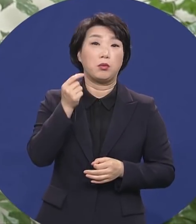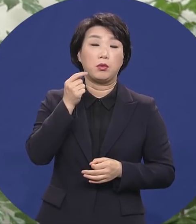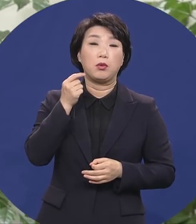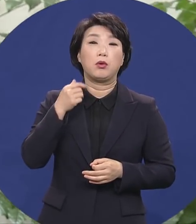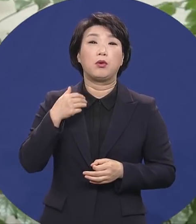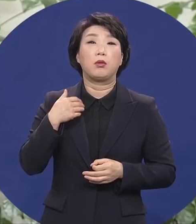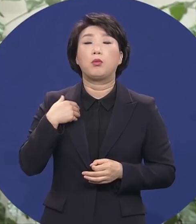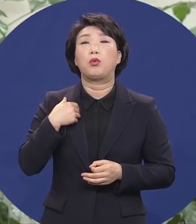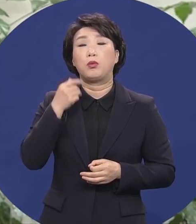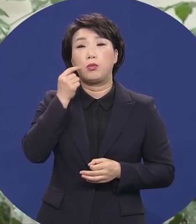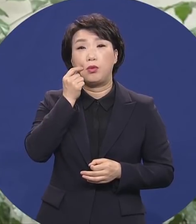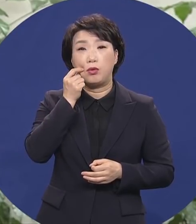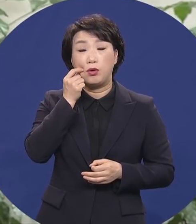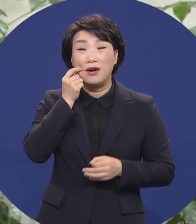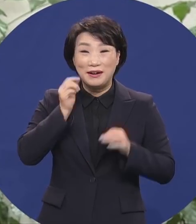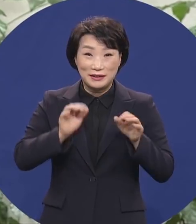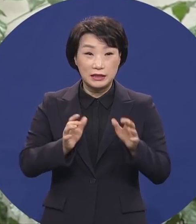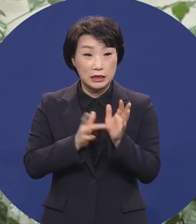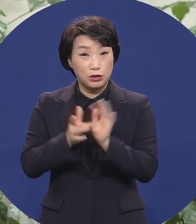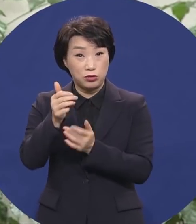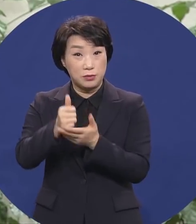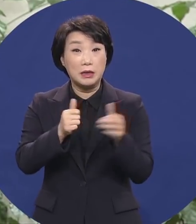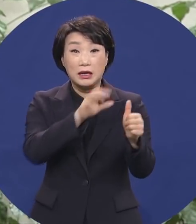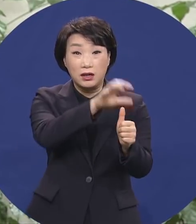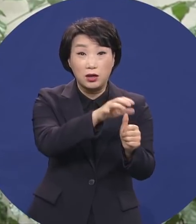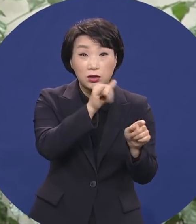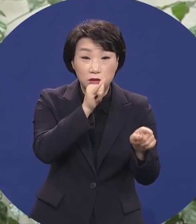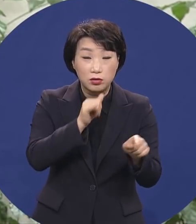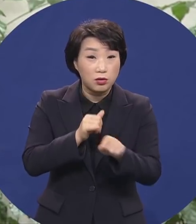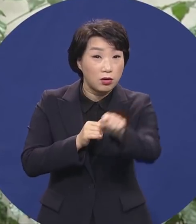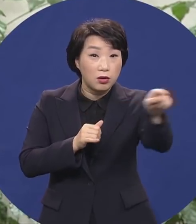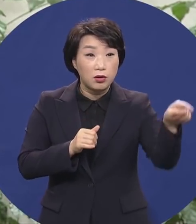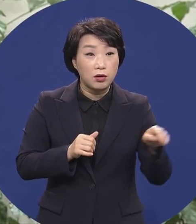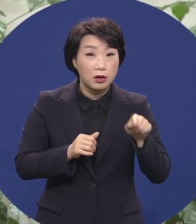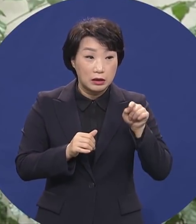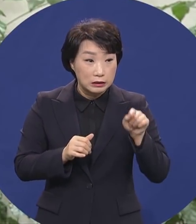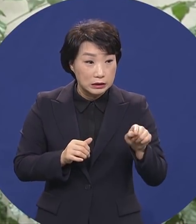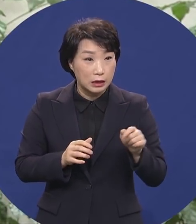시험 들면. 근데 예수님은 그들에게 뭐라고 그랬어요?